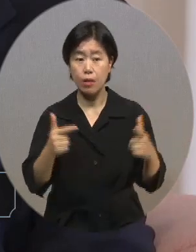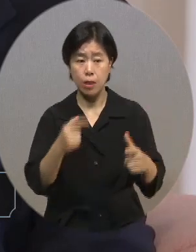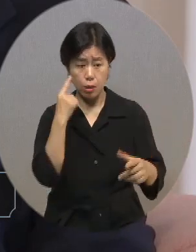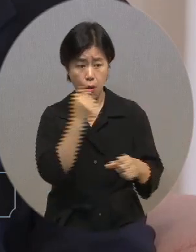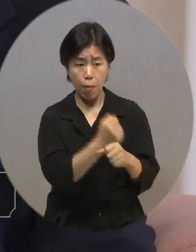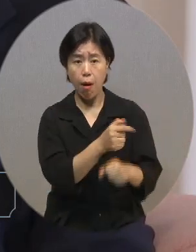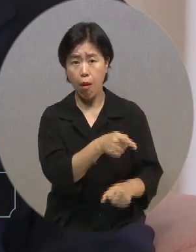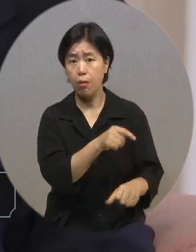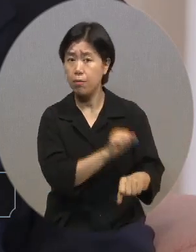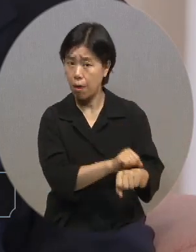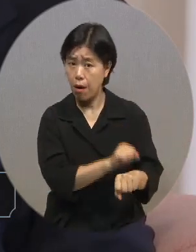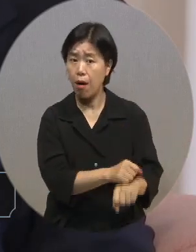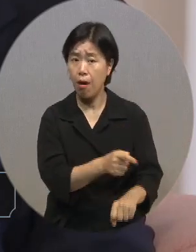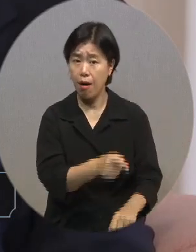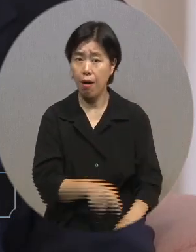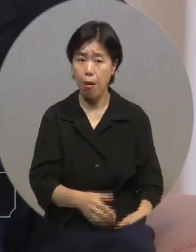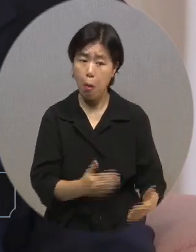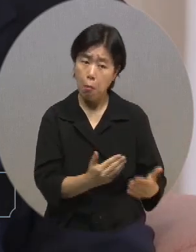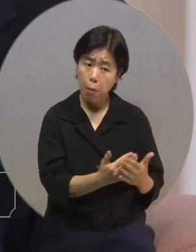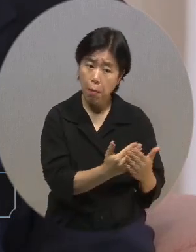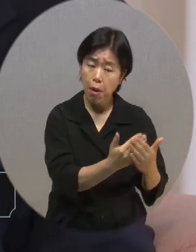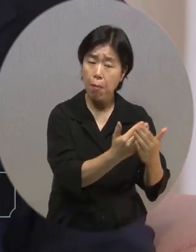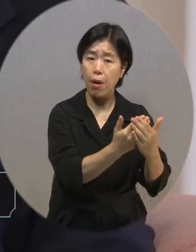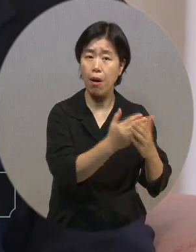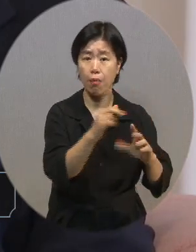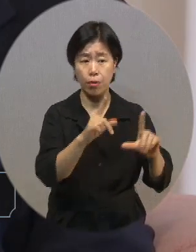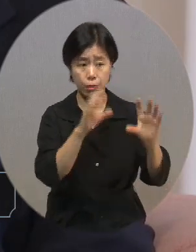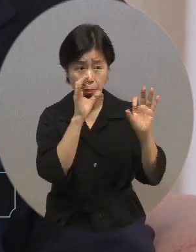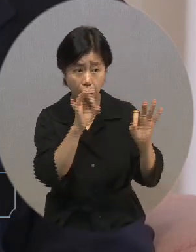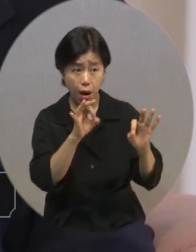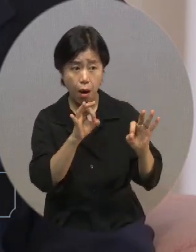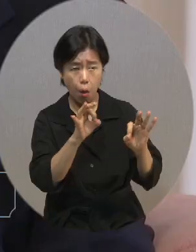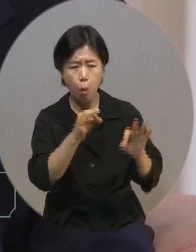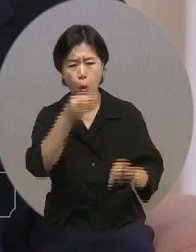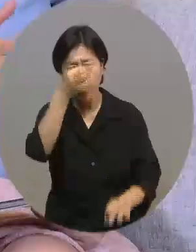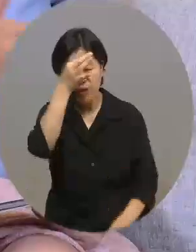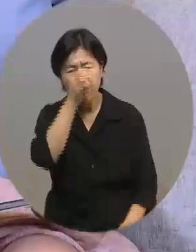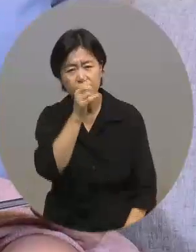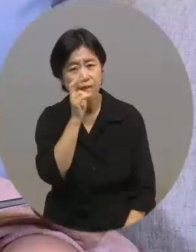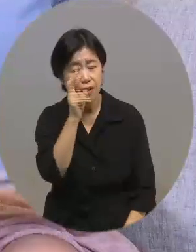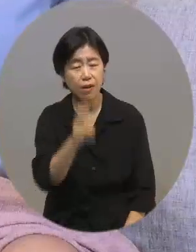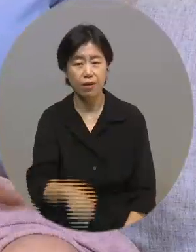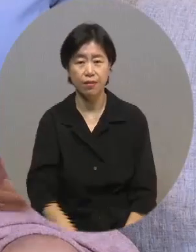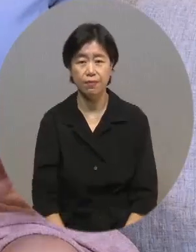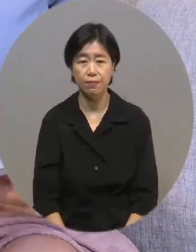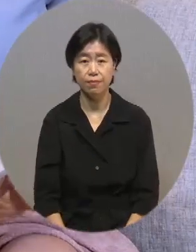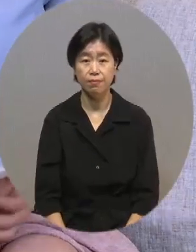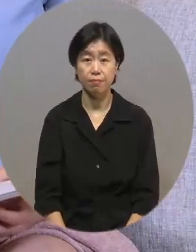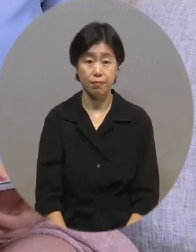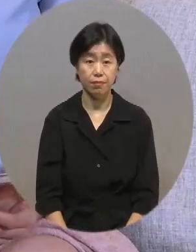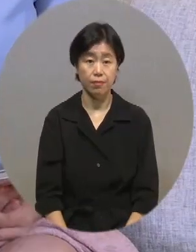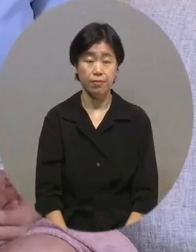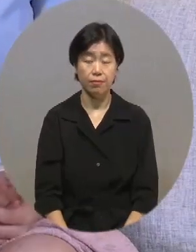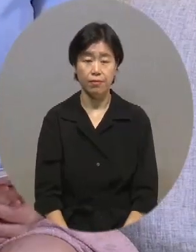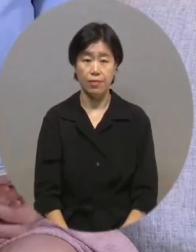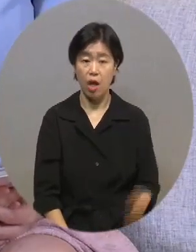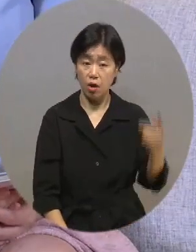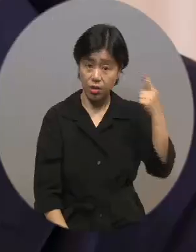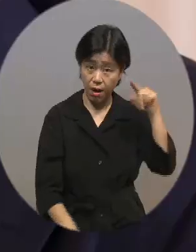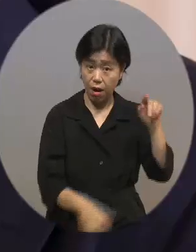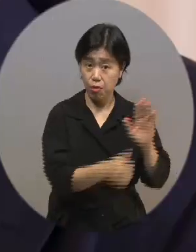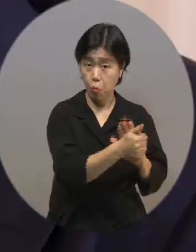않은데 차근차근 하는 것도 보면은 이게 또 보통 문제가 아니에요. 러시아에서 기술도 받는 것 같고. 네, 예. 네.